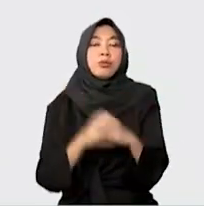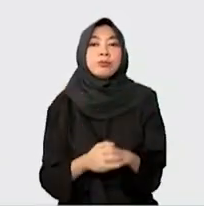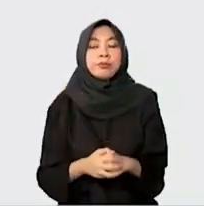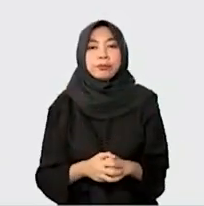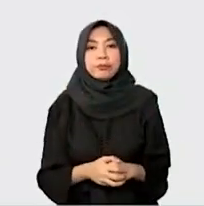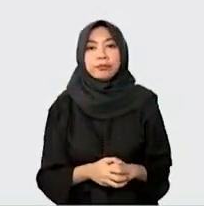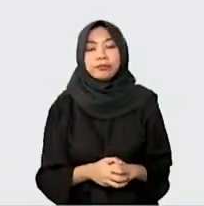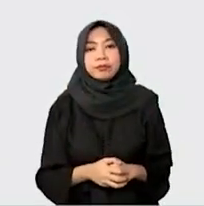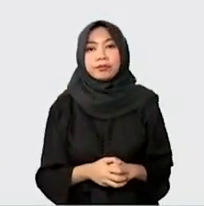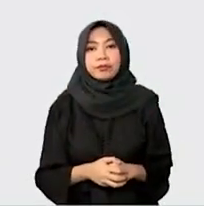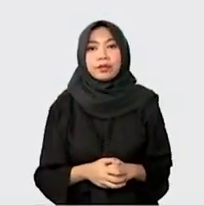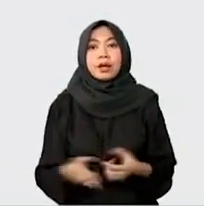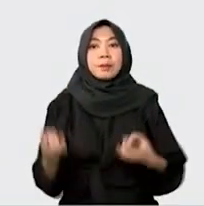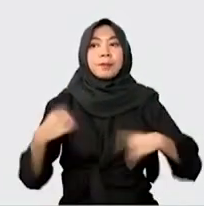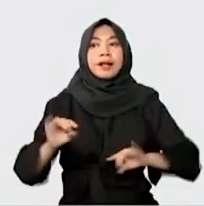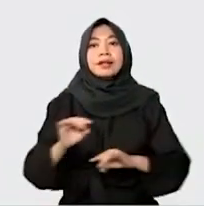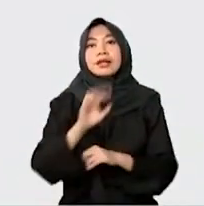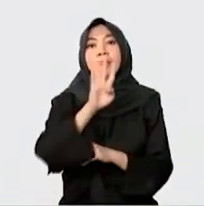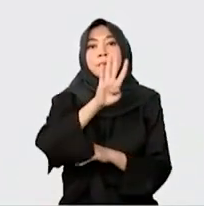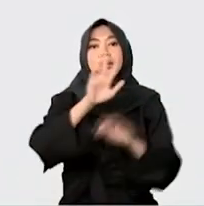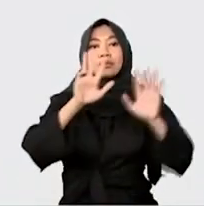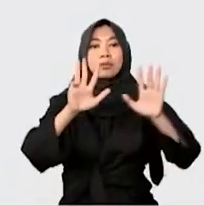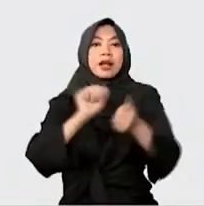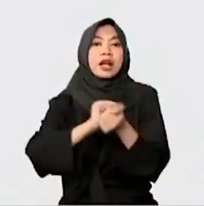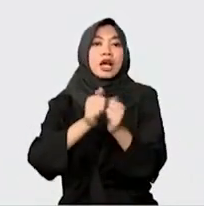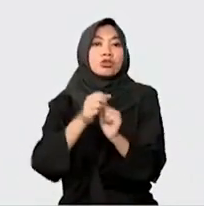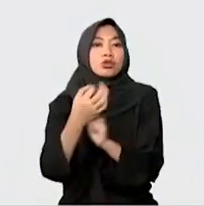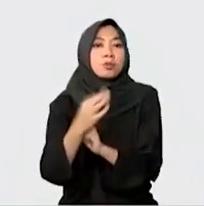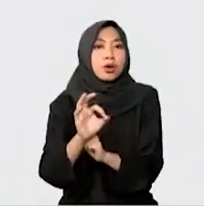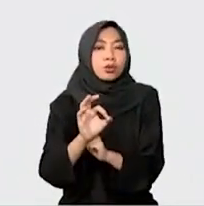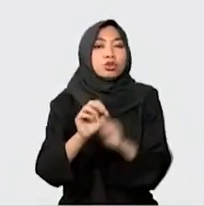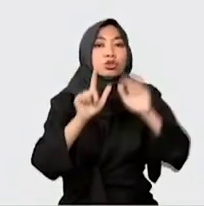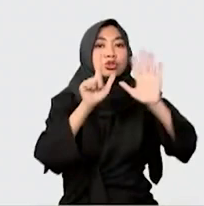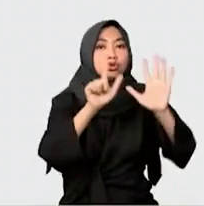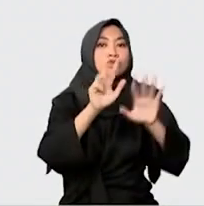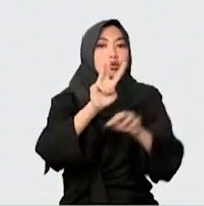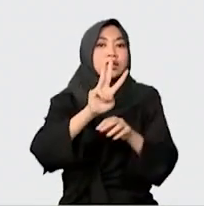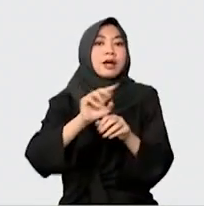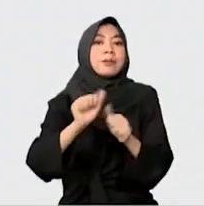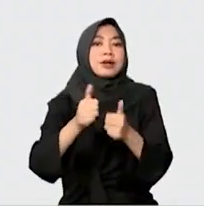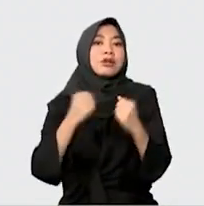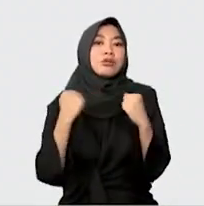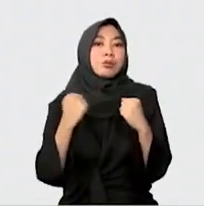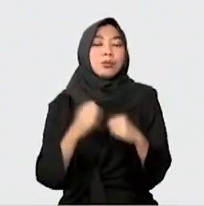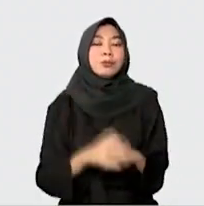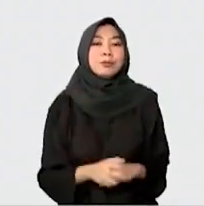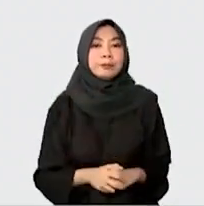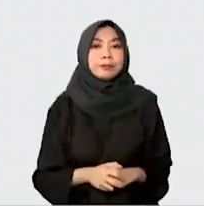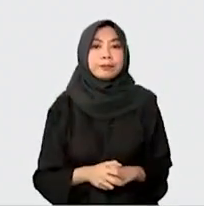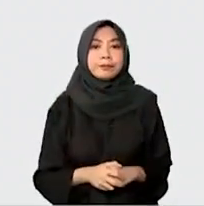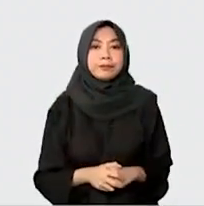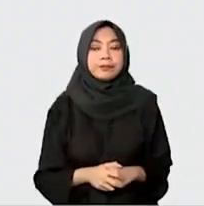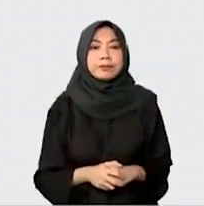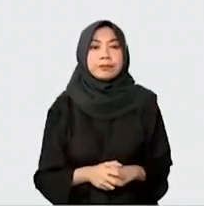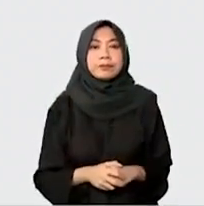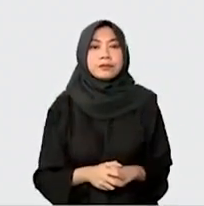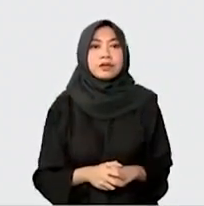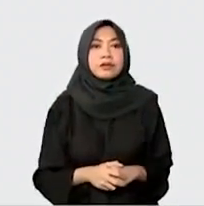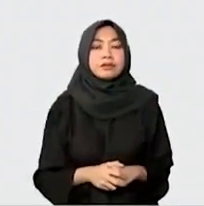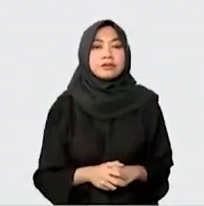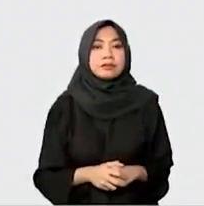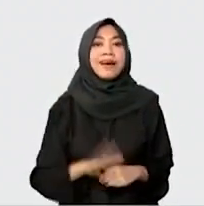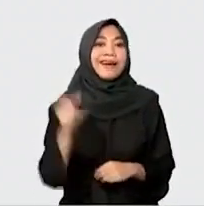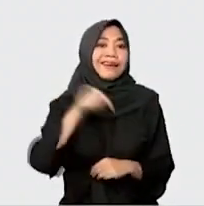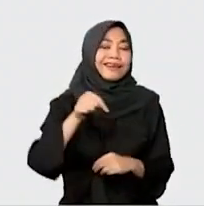kemudian Bali 49 kasus baru dan 73 sembuh 19